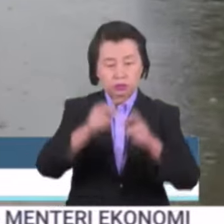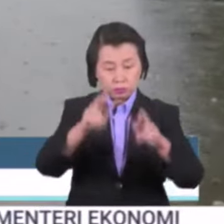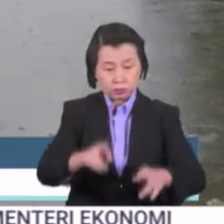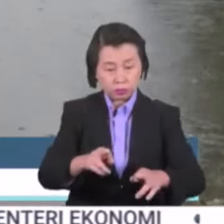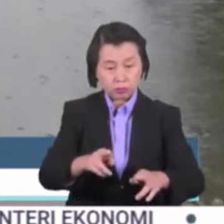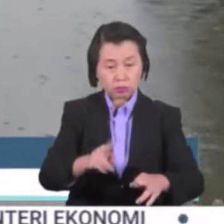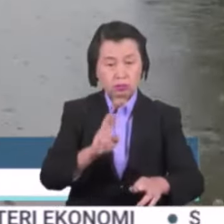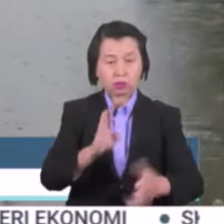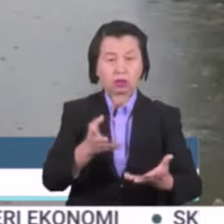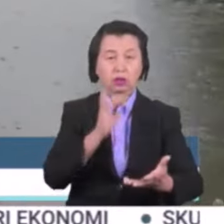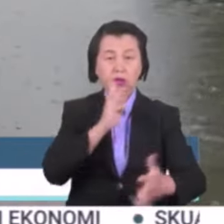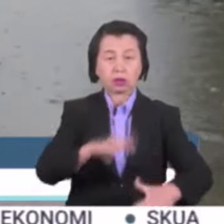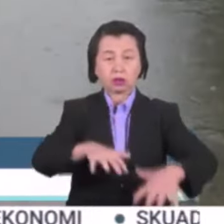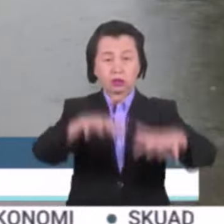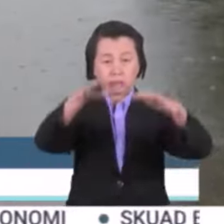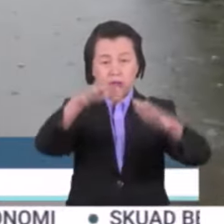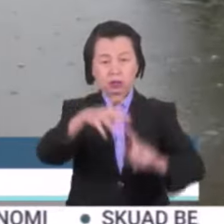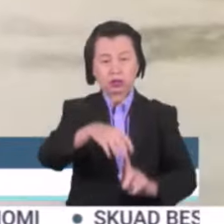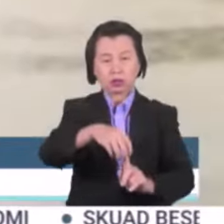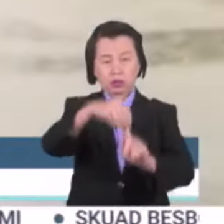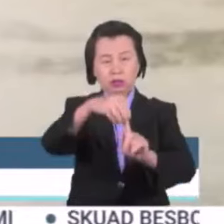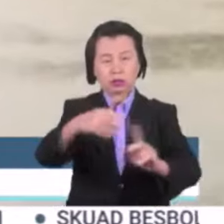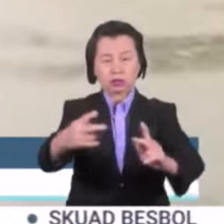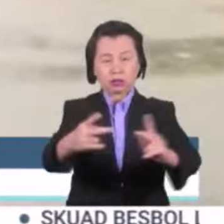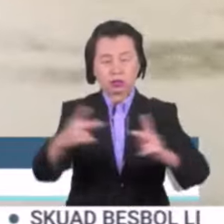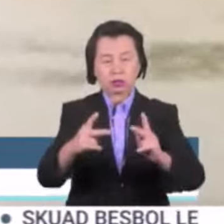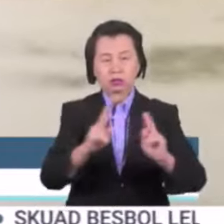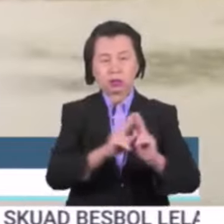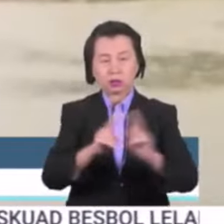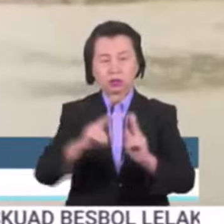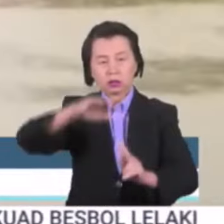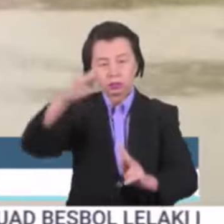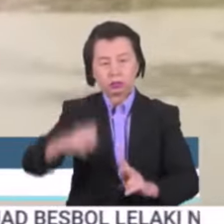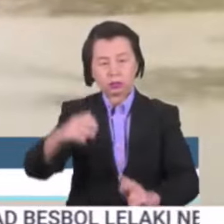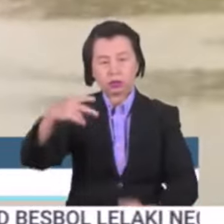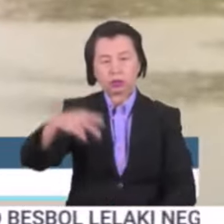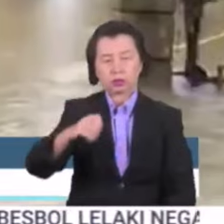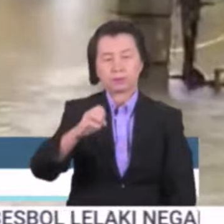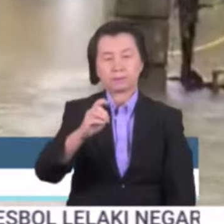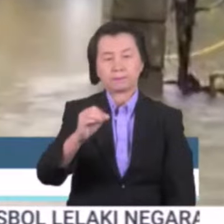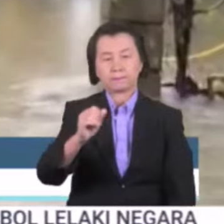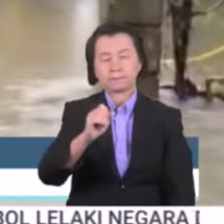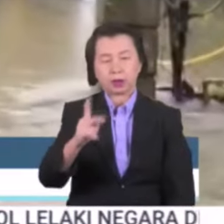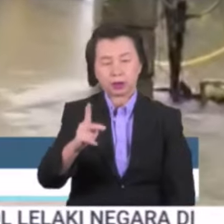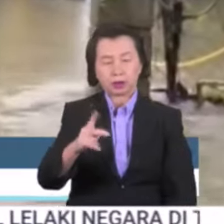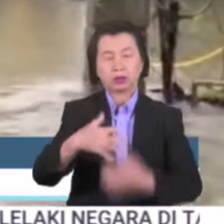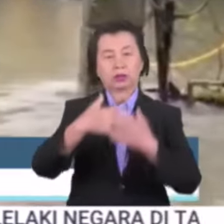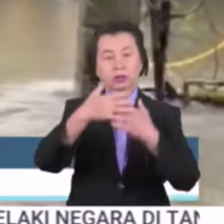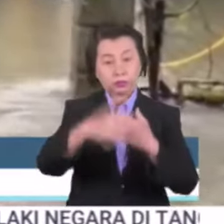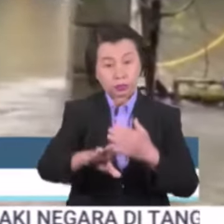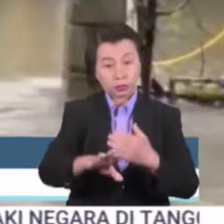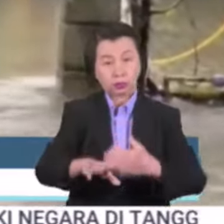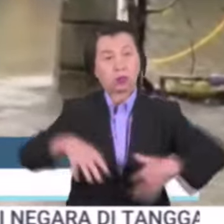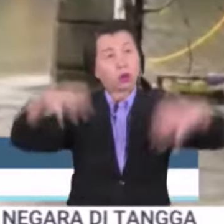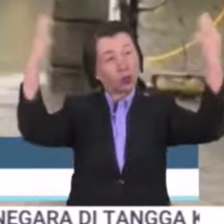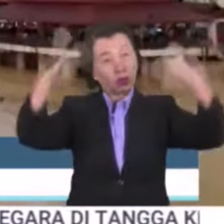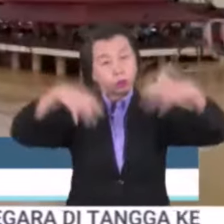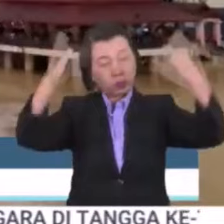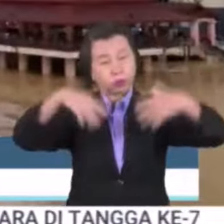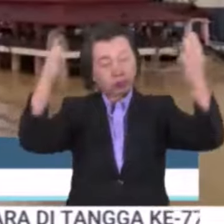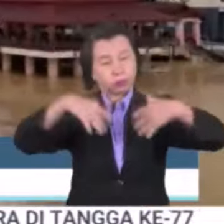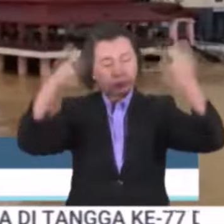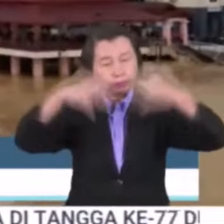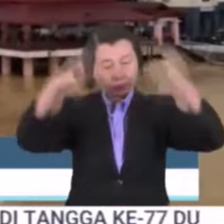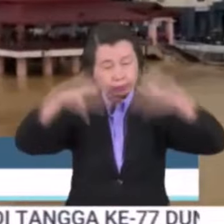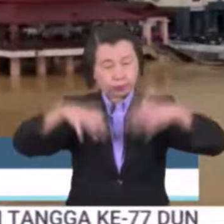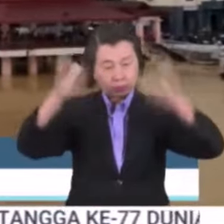penduduk terjejas banjir khususnya di kawasan Kampung Bukit Tadok ini. Selepas hujan lebat yang